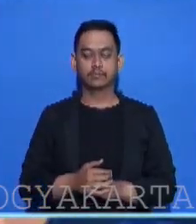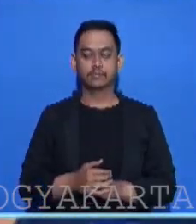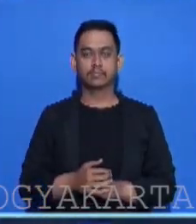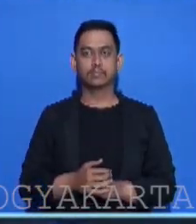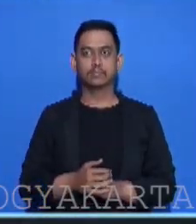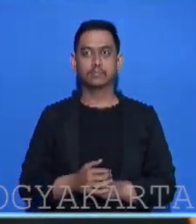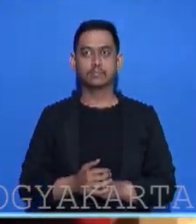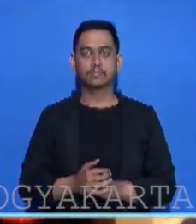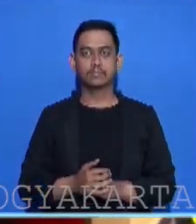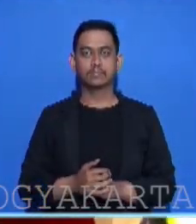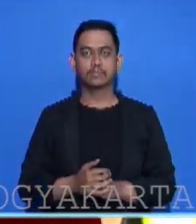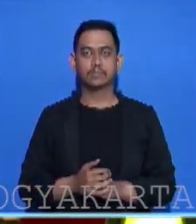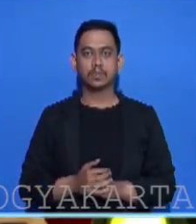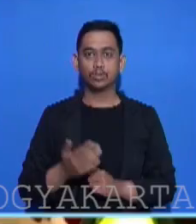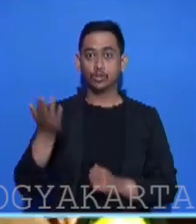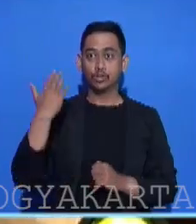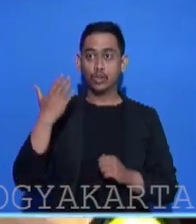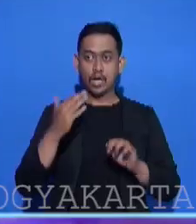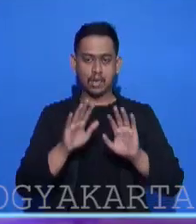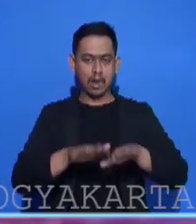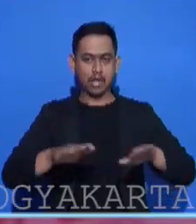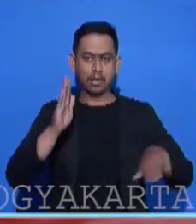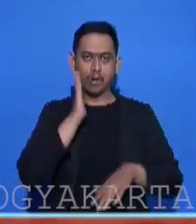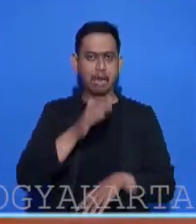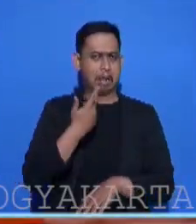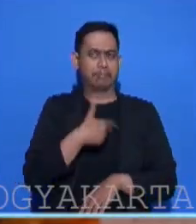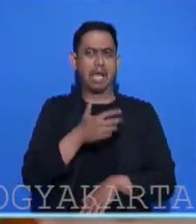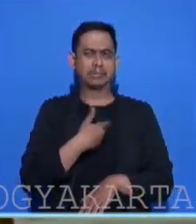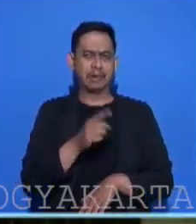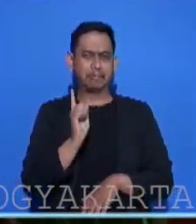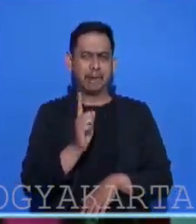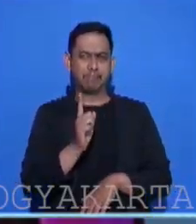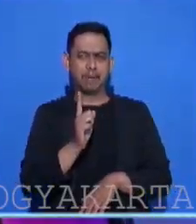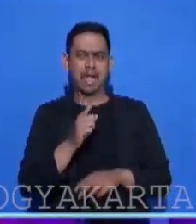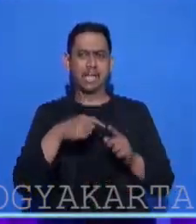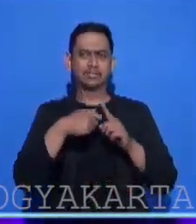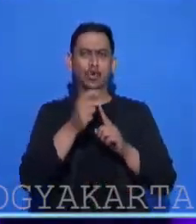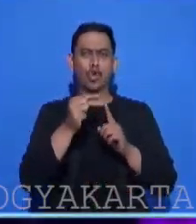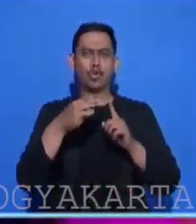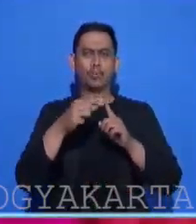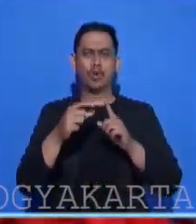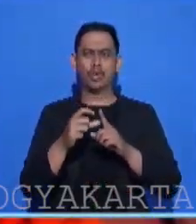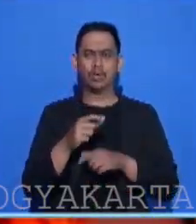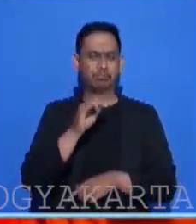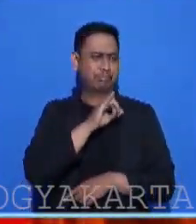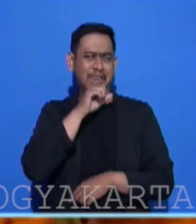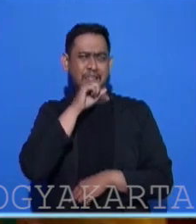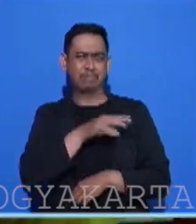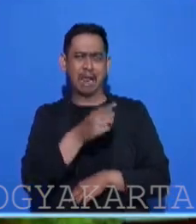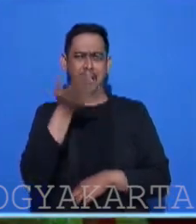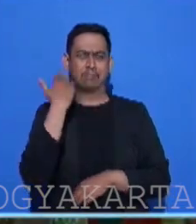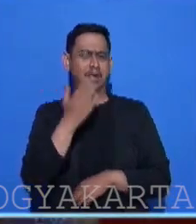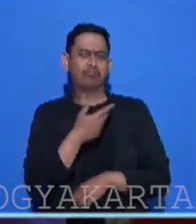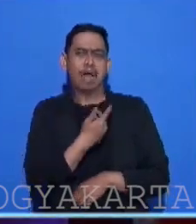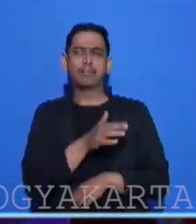Jika dahulu, banyak remaja putri enggan mengenakan busana ini karena dianggap kuno dan tua, di era milenial saat ini, pamor kebaya